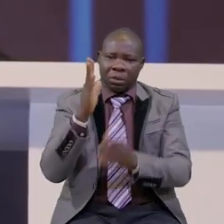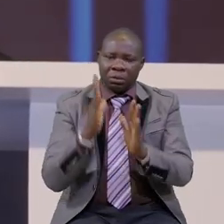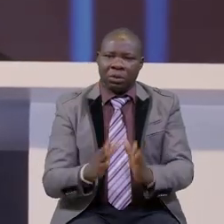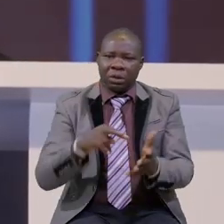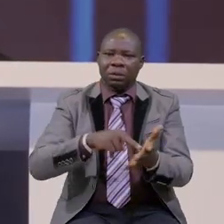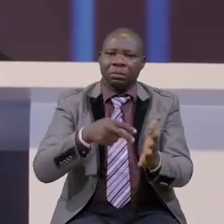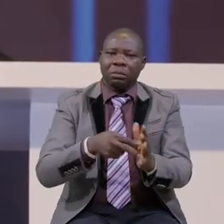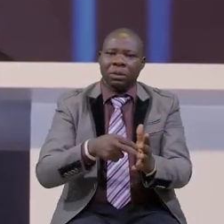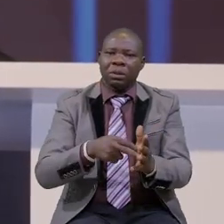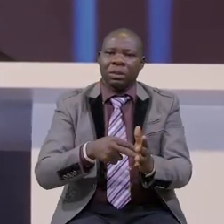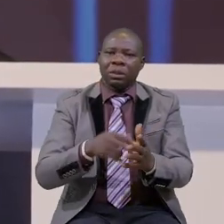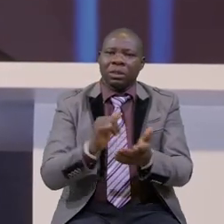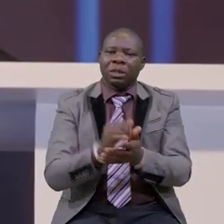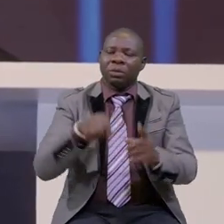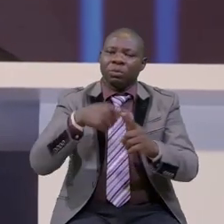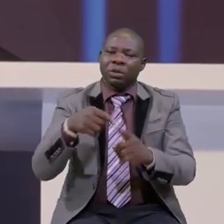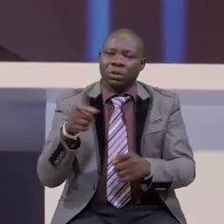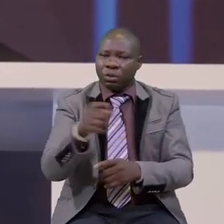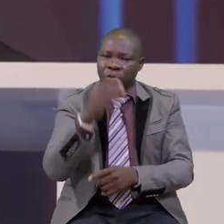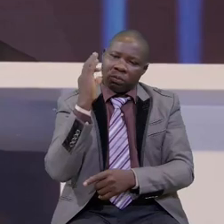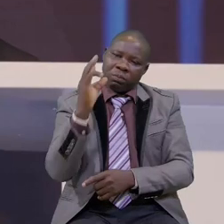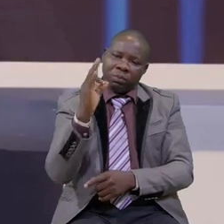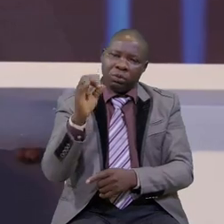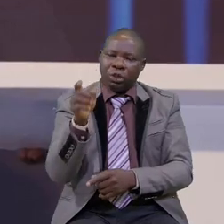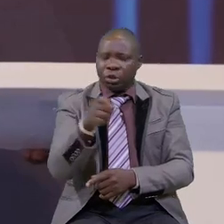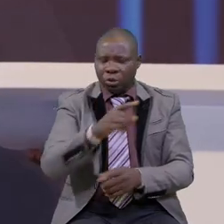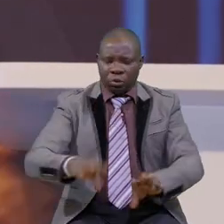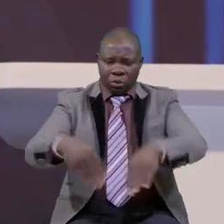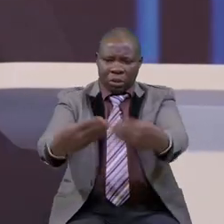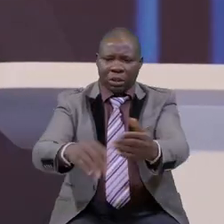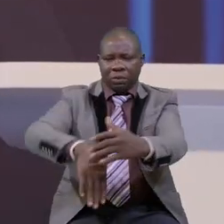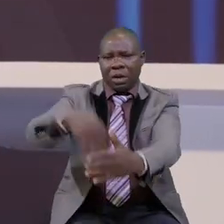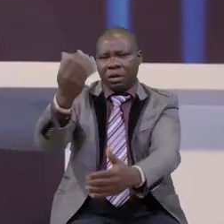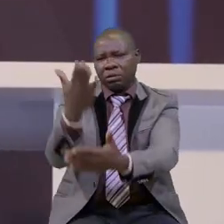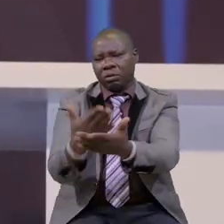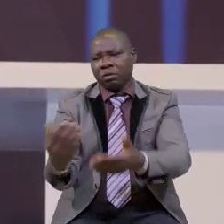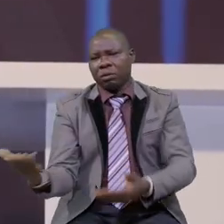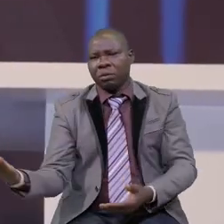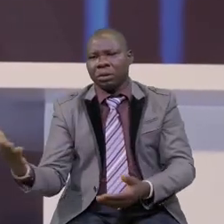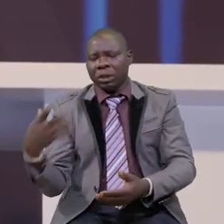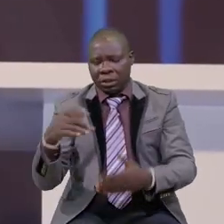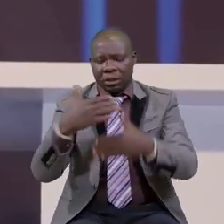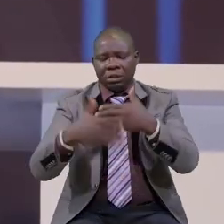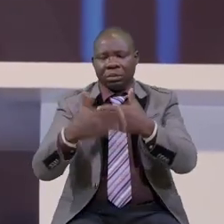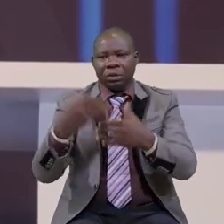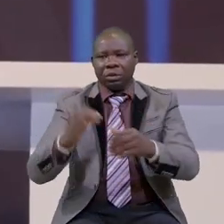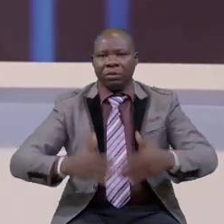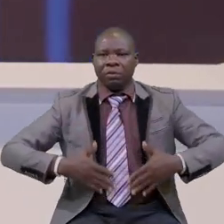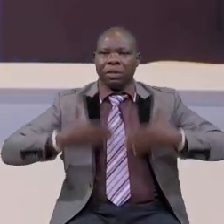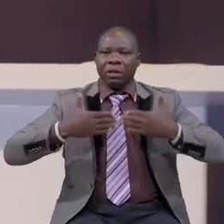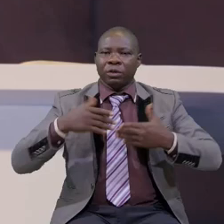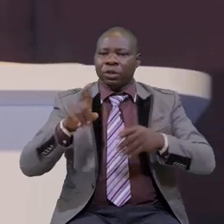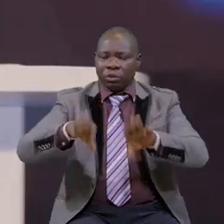dire, lorsque nous disons que tu es ministre, tu donnes quelque chose. Tu donnes le pain de vie,